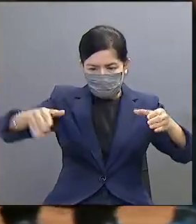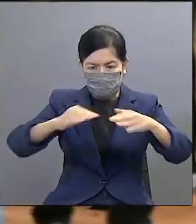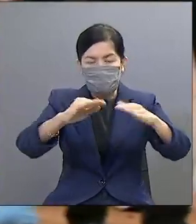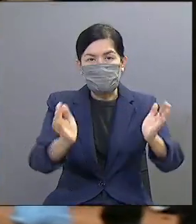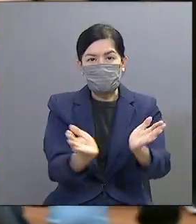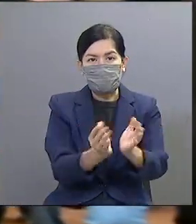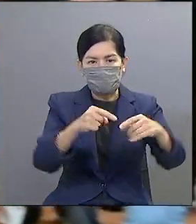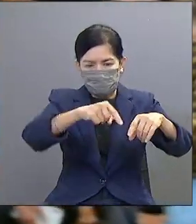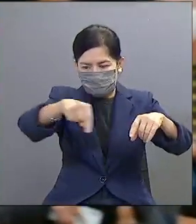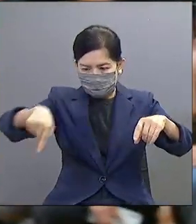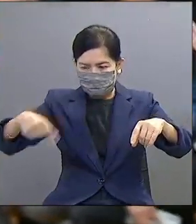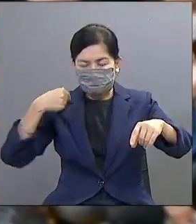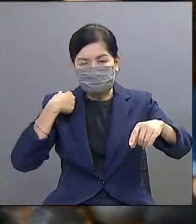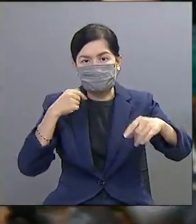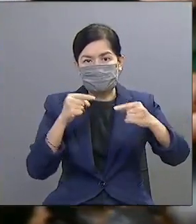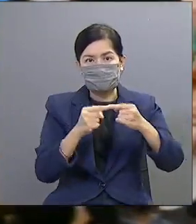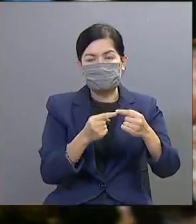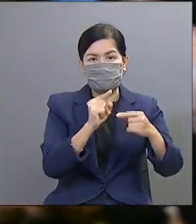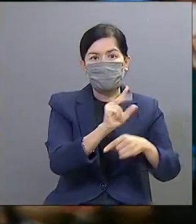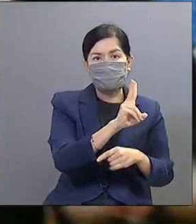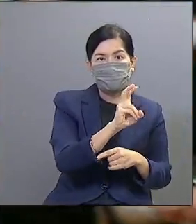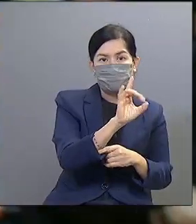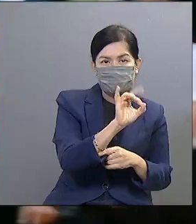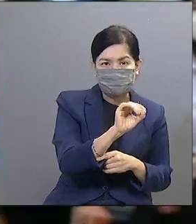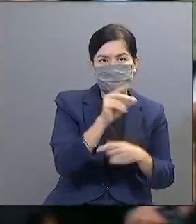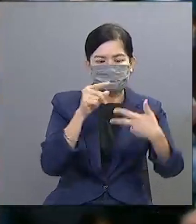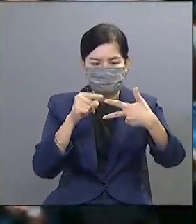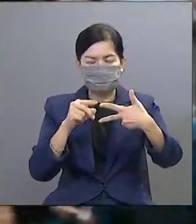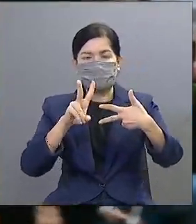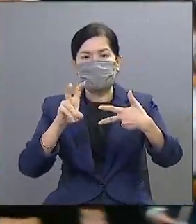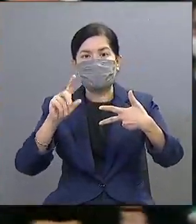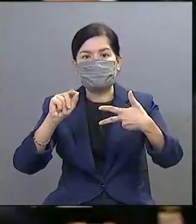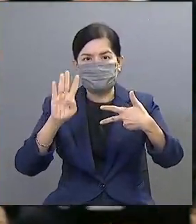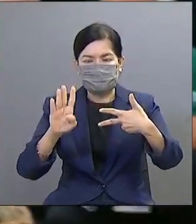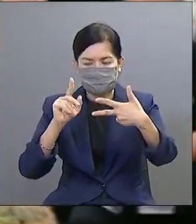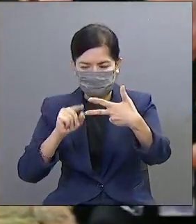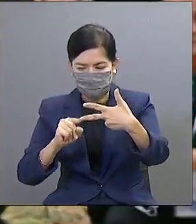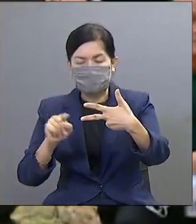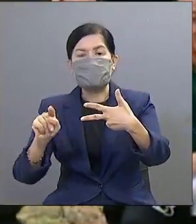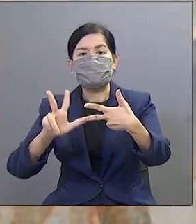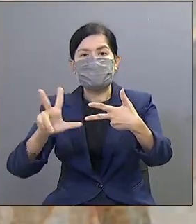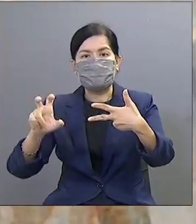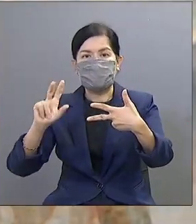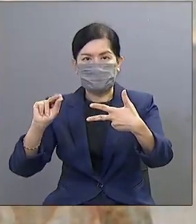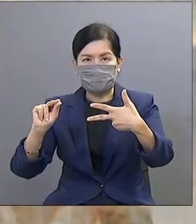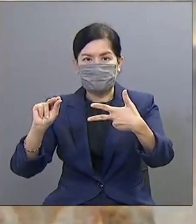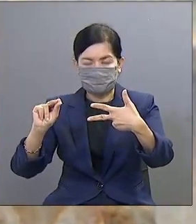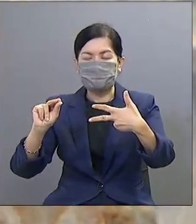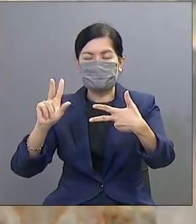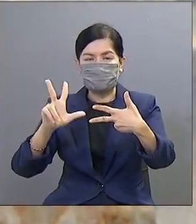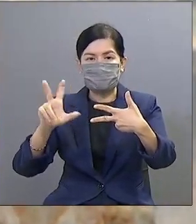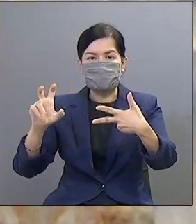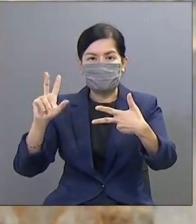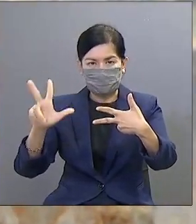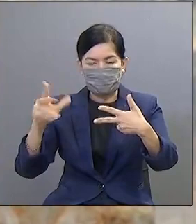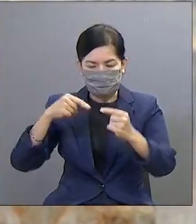คจะลกอยู่ทประมาณ 280 เมตร บอรที่ 2 ค่ะจะอยู่ที่ 224 เมตร แล้วก็บอรที่ 3 จะอยู่ที่ 303 เมตรแต่พ